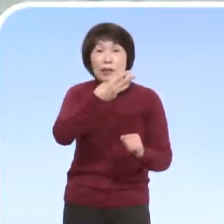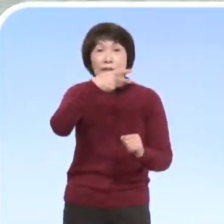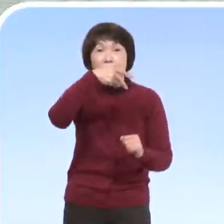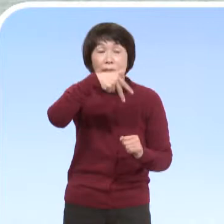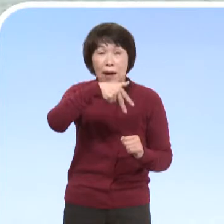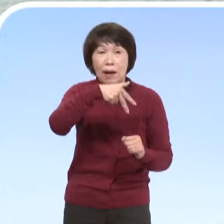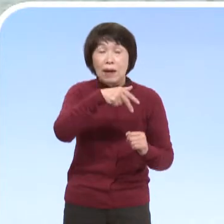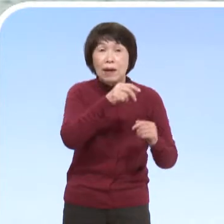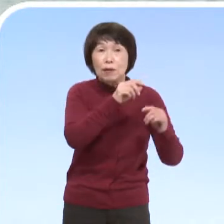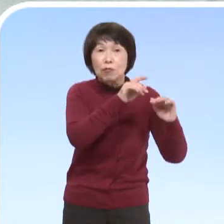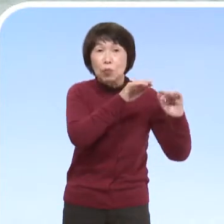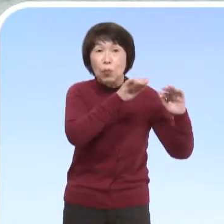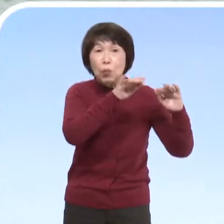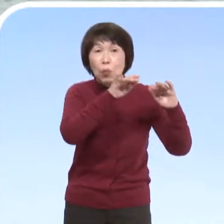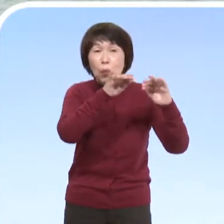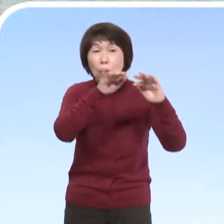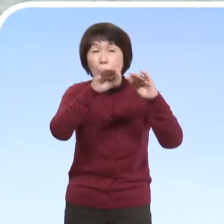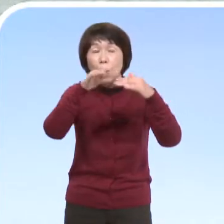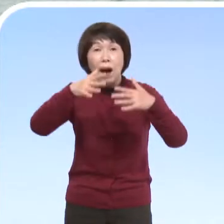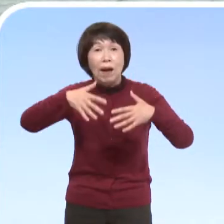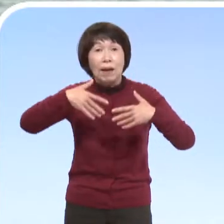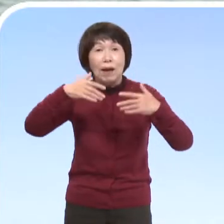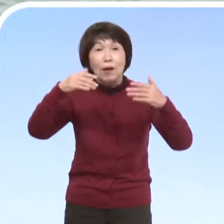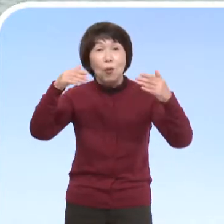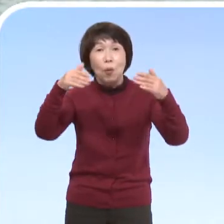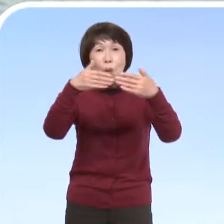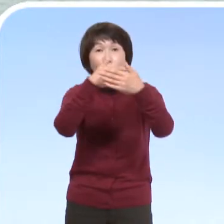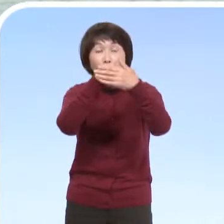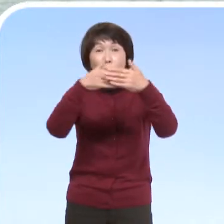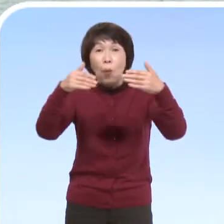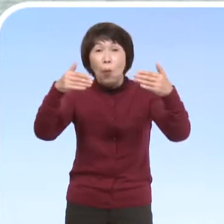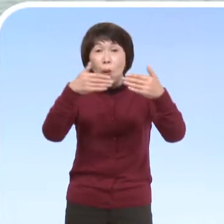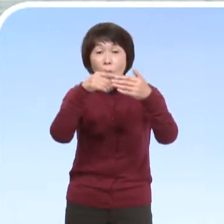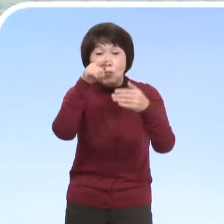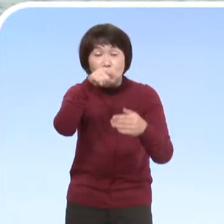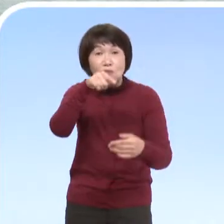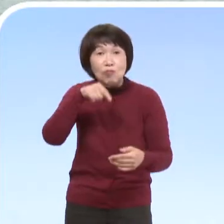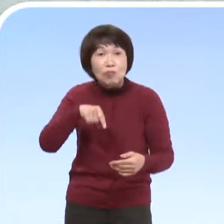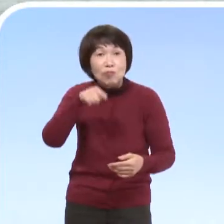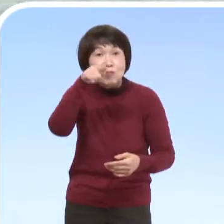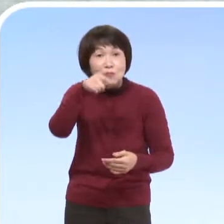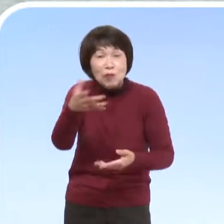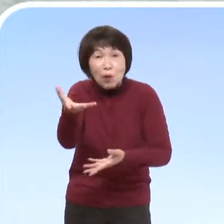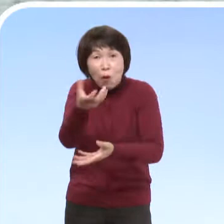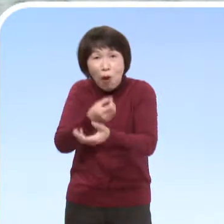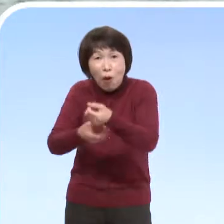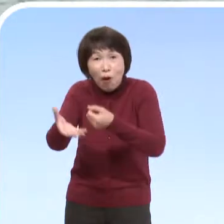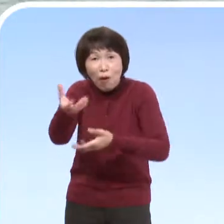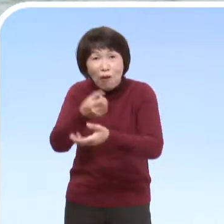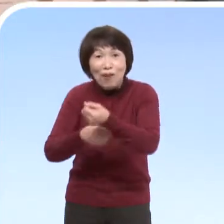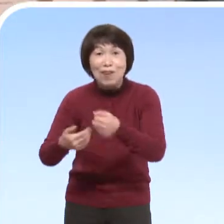と暖かい海に住む魚介類の両方が水揚げされるんです。